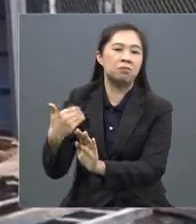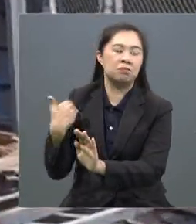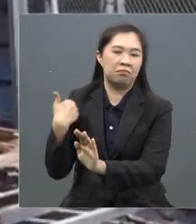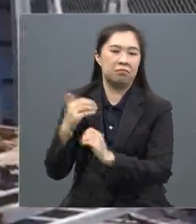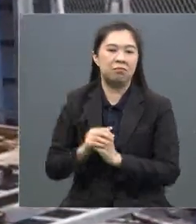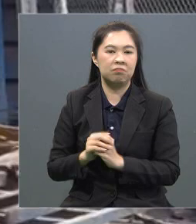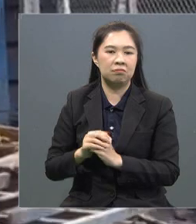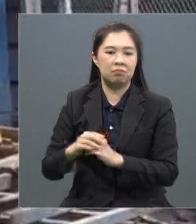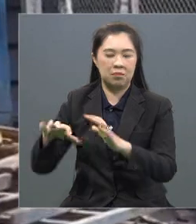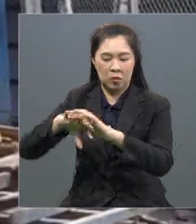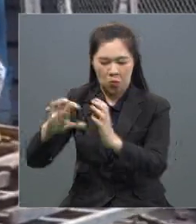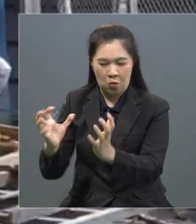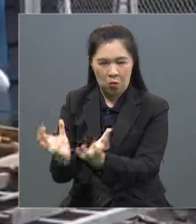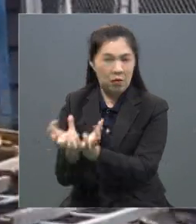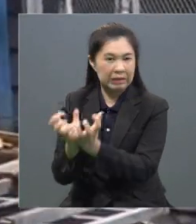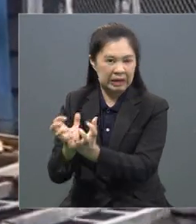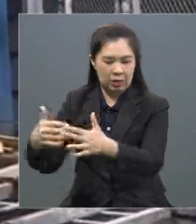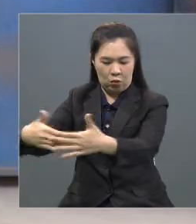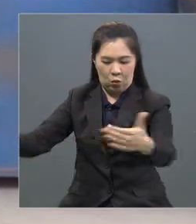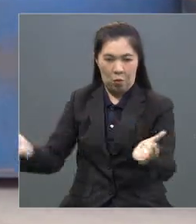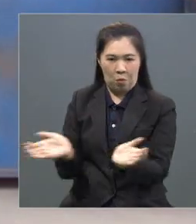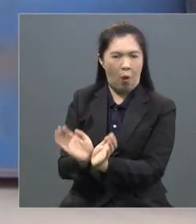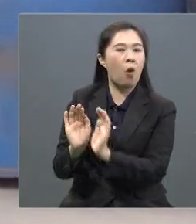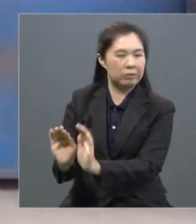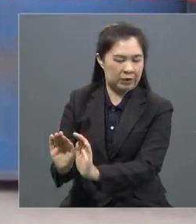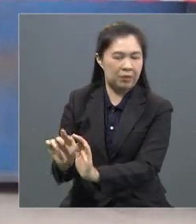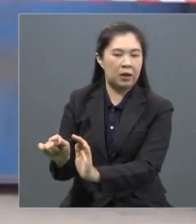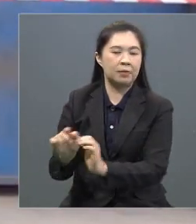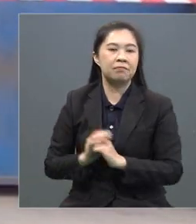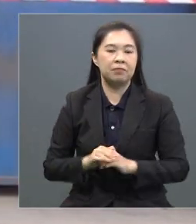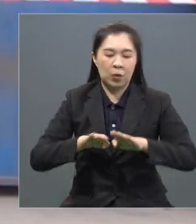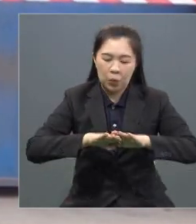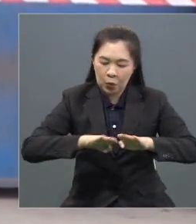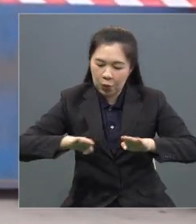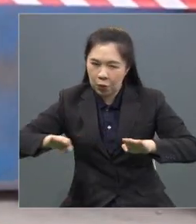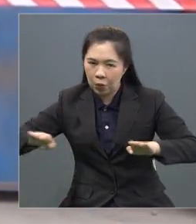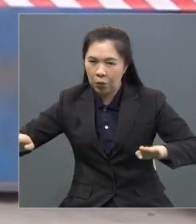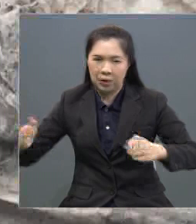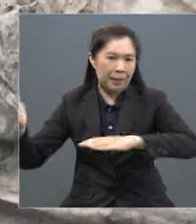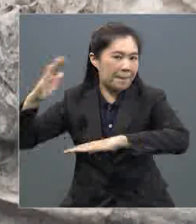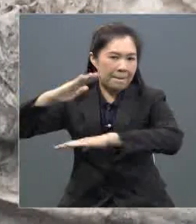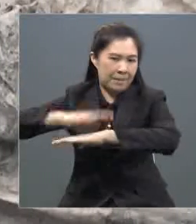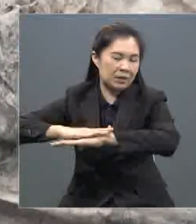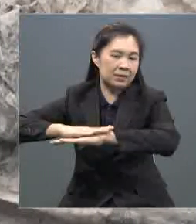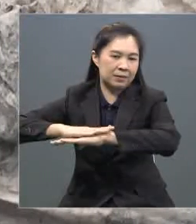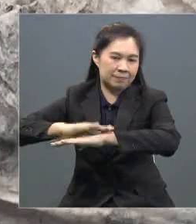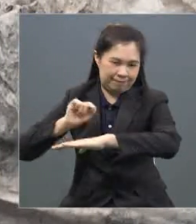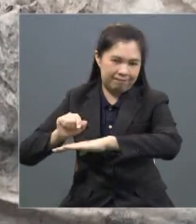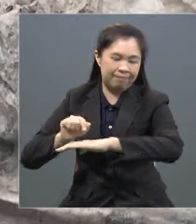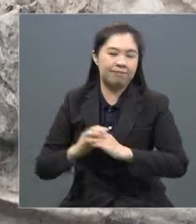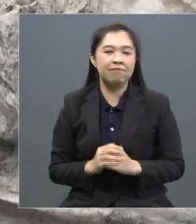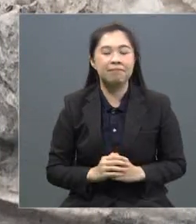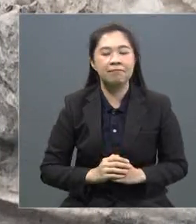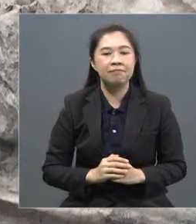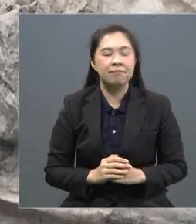เกาะกันเป็นเนื้อแน่นเอาไว้ในบ่อเก็บกากแรกครับซึ่งปปูพื้นแล้วก็ปิดทับด้วยวัสดุกันซึมและคอนกรีตอีก